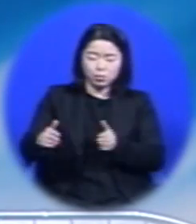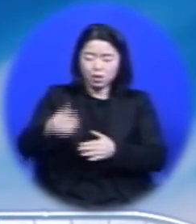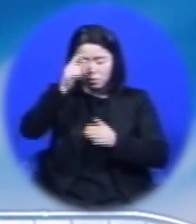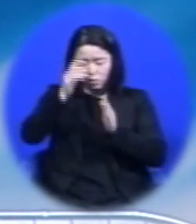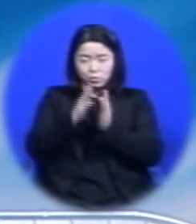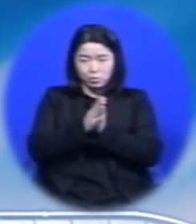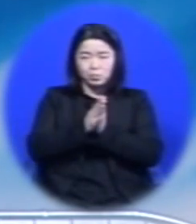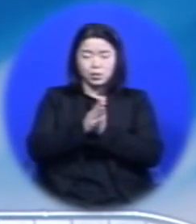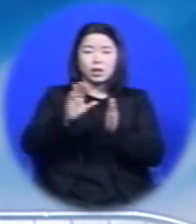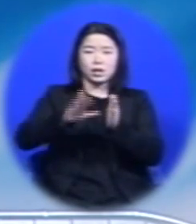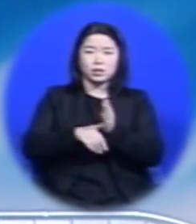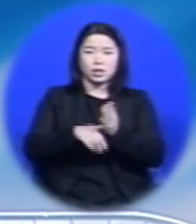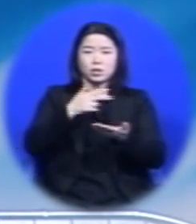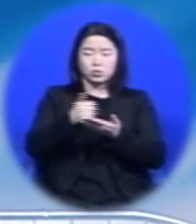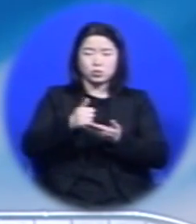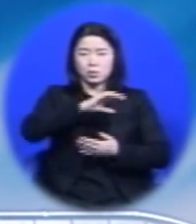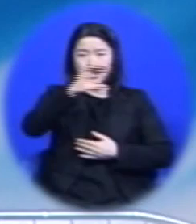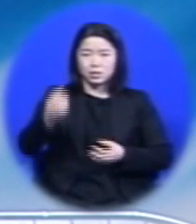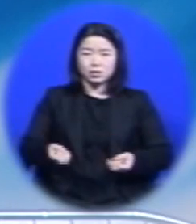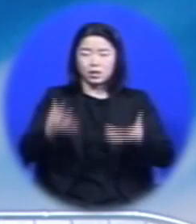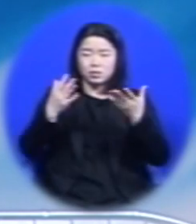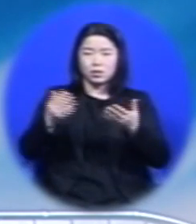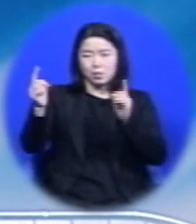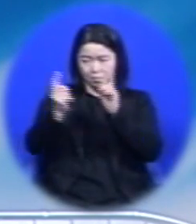기도하면서 주님의 성탄절을 맞아보세요